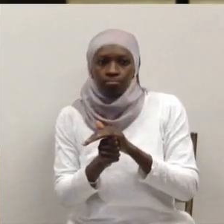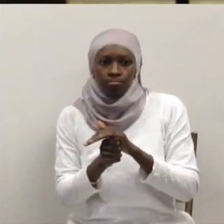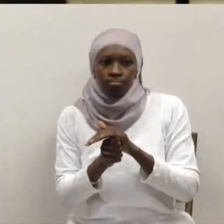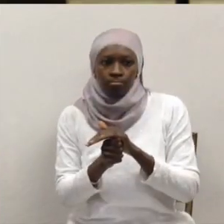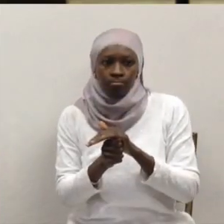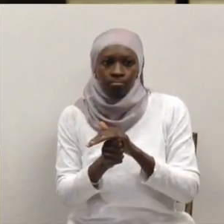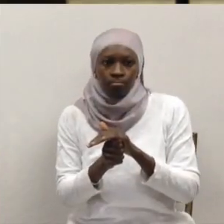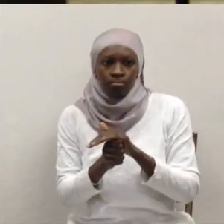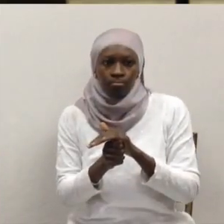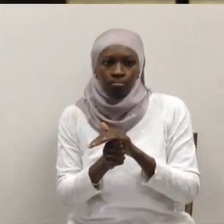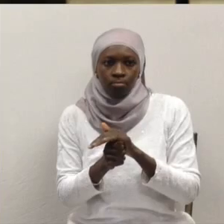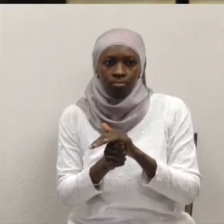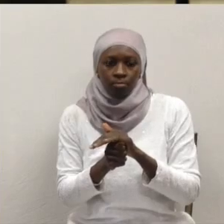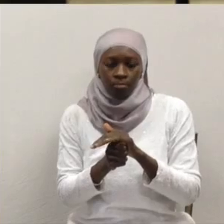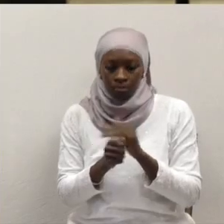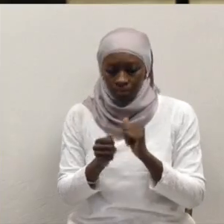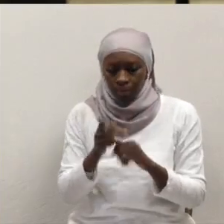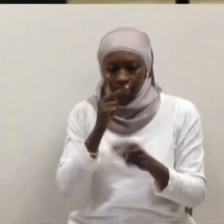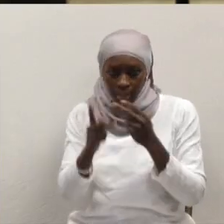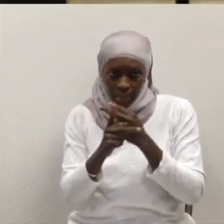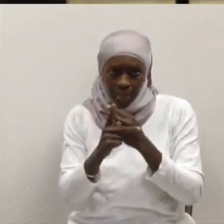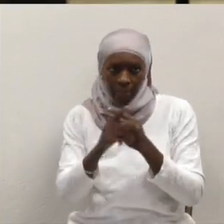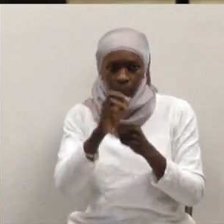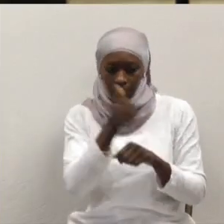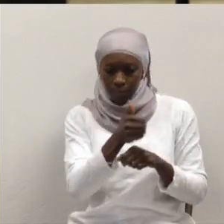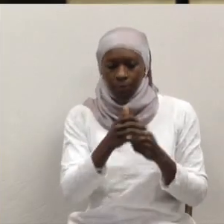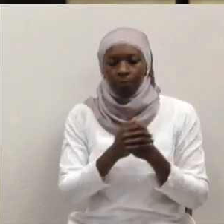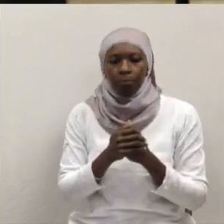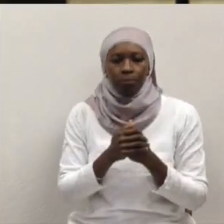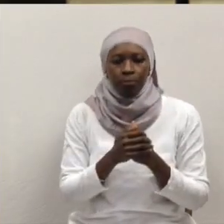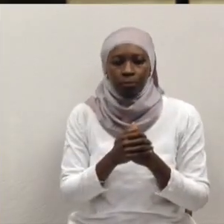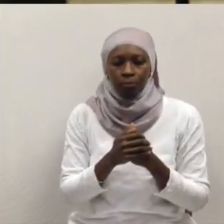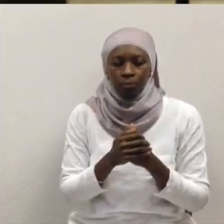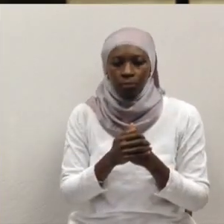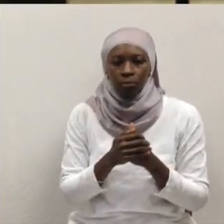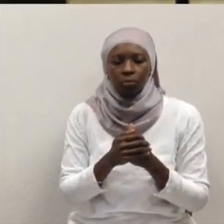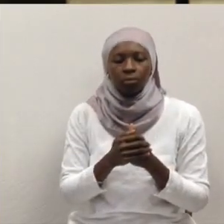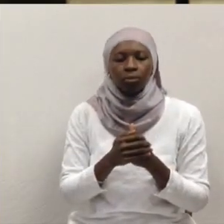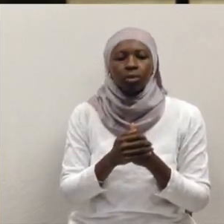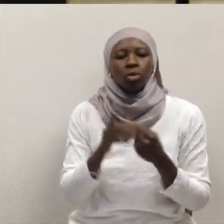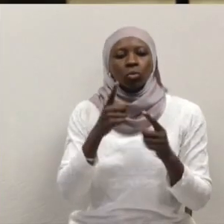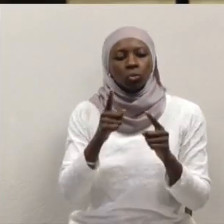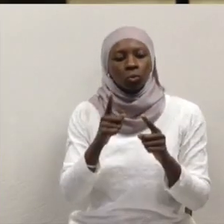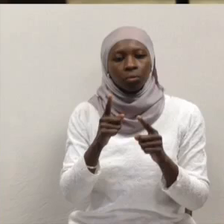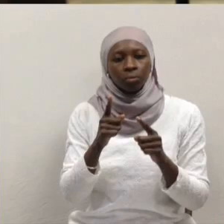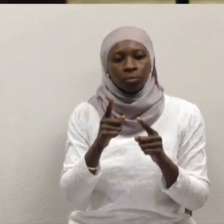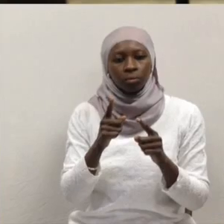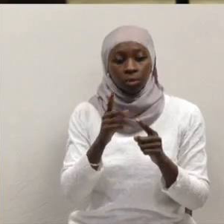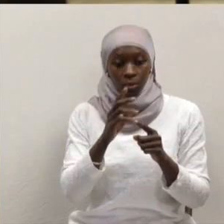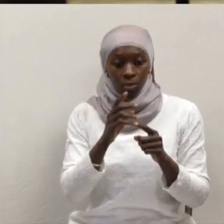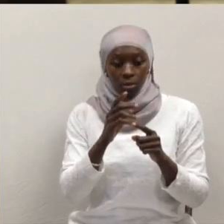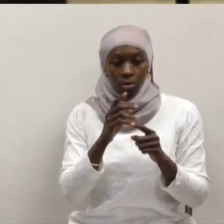Prophet ﷺ accepted this kind of condition, the Sahaba were really very, very